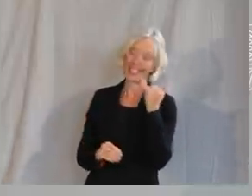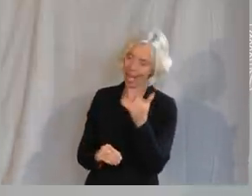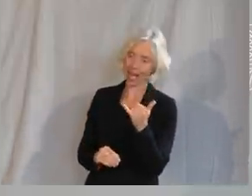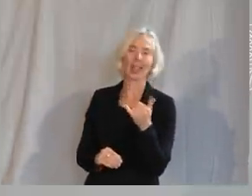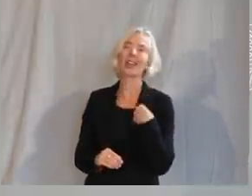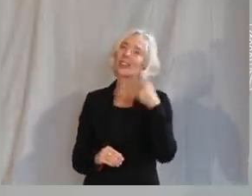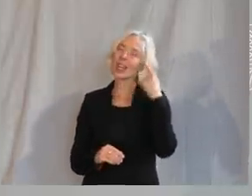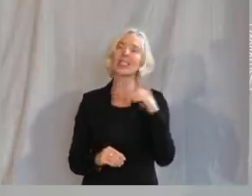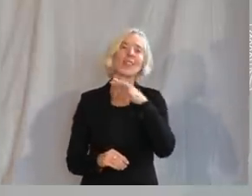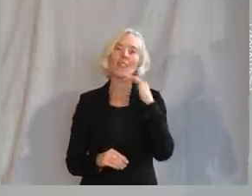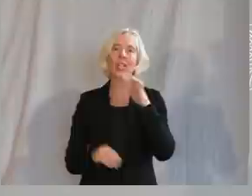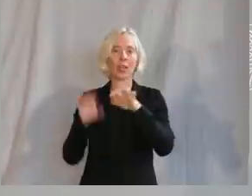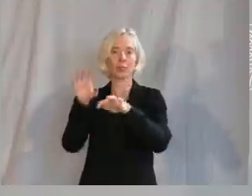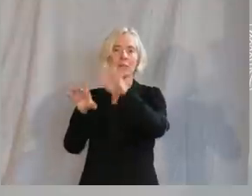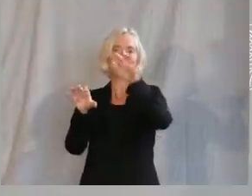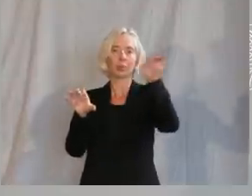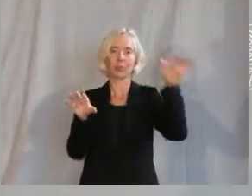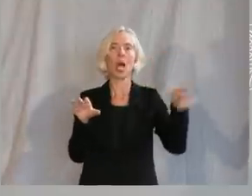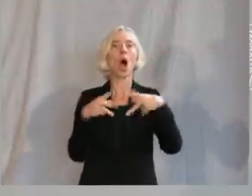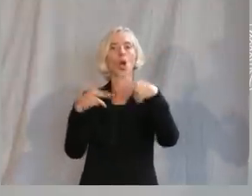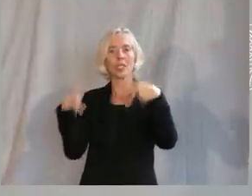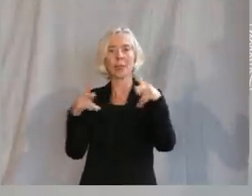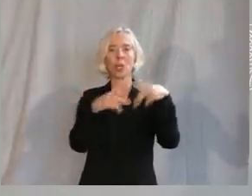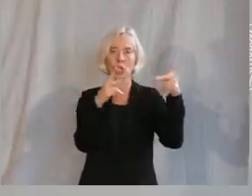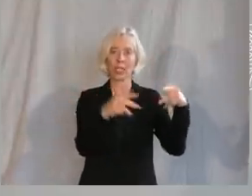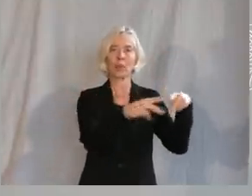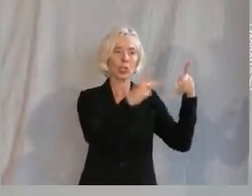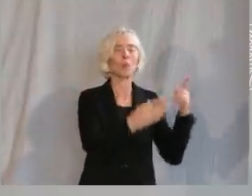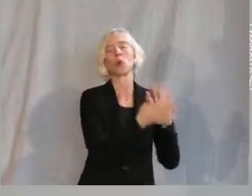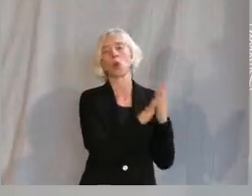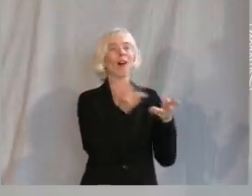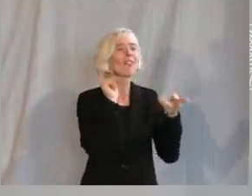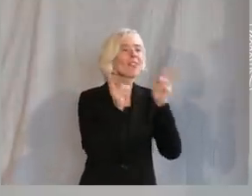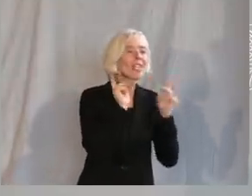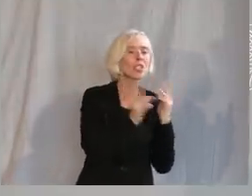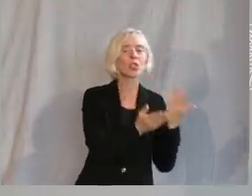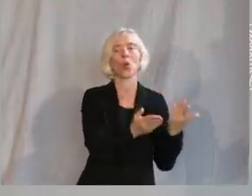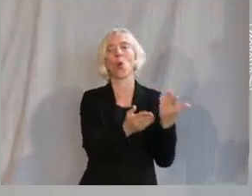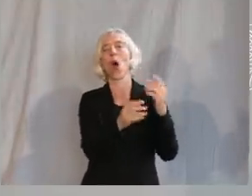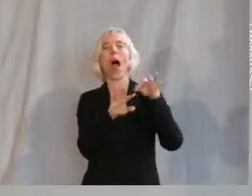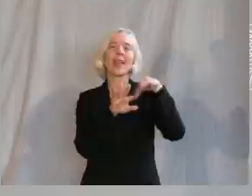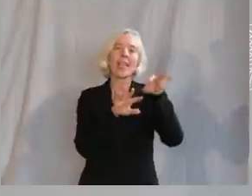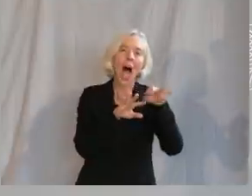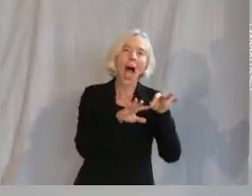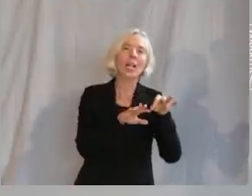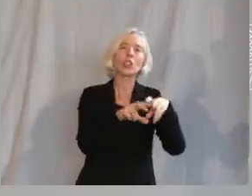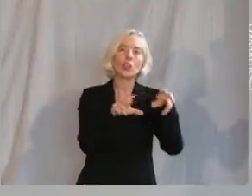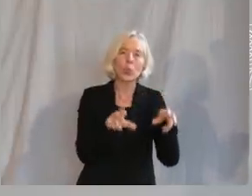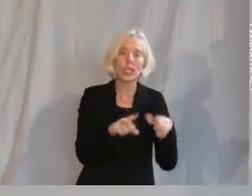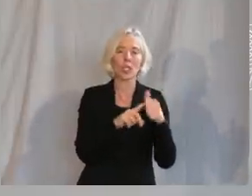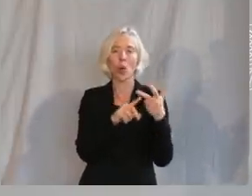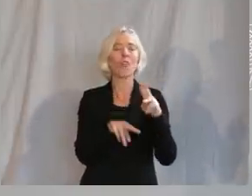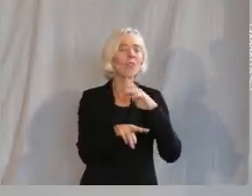ich empfehle jedem, der einen Gastronomiebetrieb hat, ein Einzelhandelsgeschäft, Friseurladen, Sonnenstudio, Nagelstudio und so weiter, dass einfach die